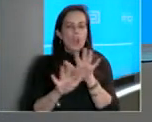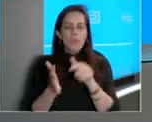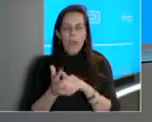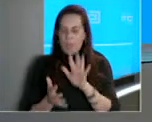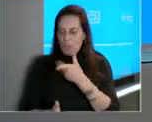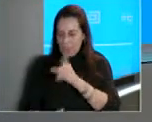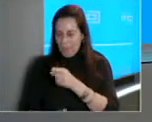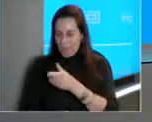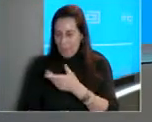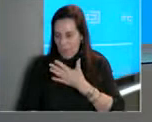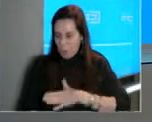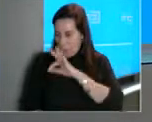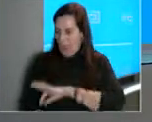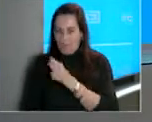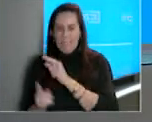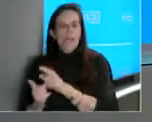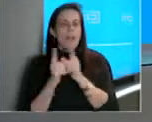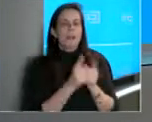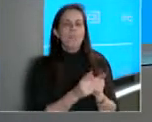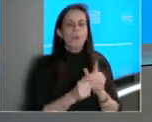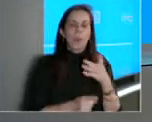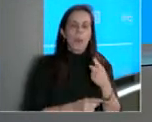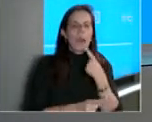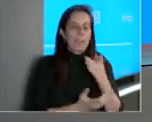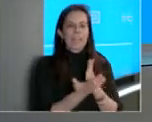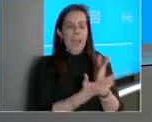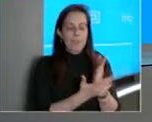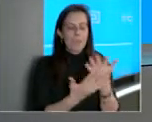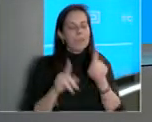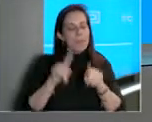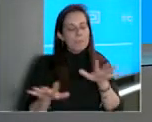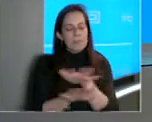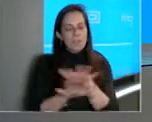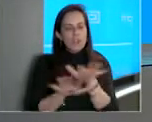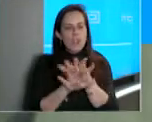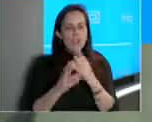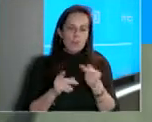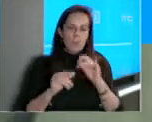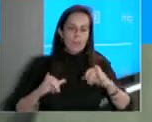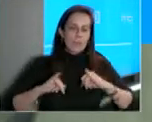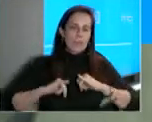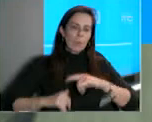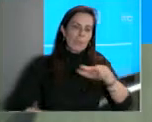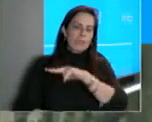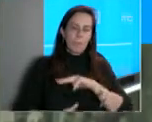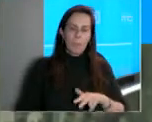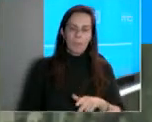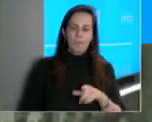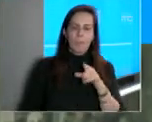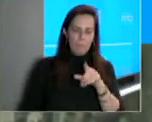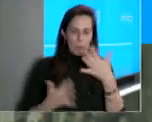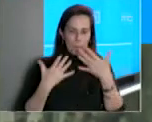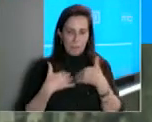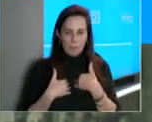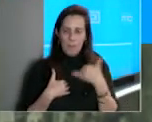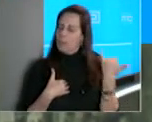המסחרי, בין הרצון שלי להרוויח כסף, לבין אולי לומר את האמת, ורק את הדברים שיעניינו את הציבור. המתח הזה שאתה